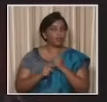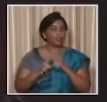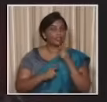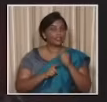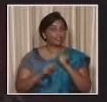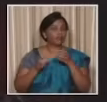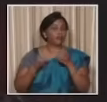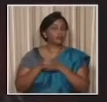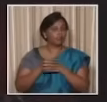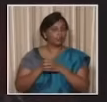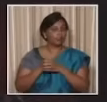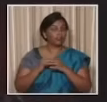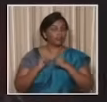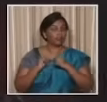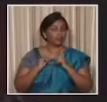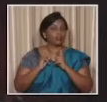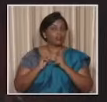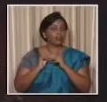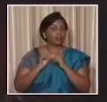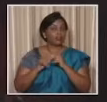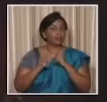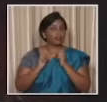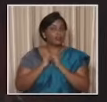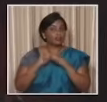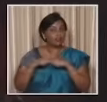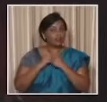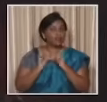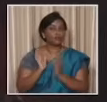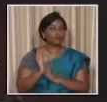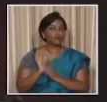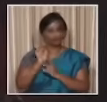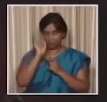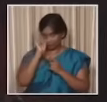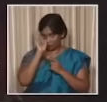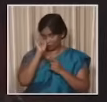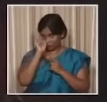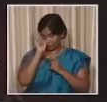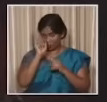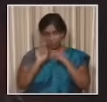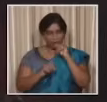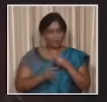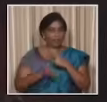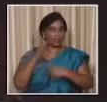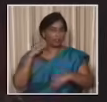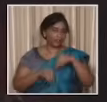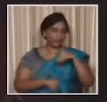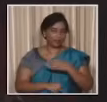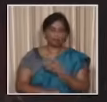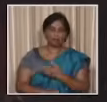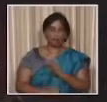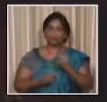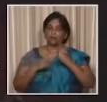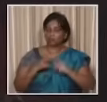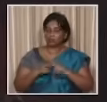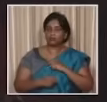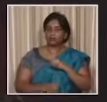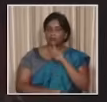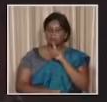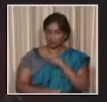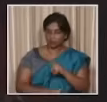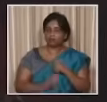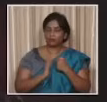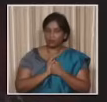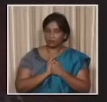ඉංජිනේරු සංස්ථාවේ යූනියන් එකේ කාරක සභිකේ සහ මුලින්ම දේශපාලනය. ඊළඟට මම කියන්න කැමතියි